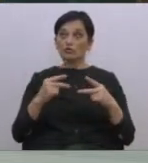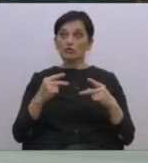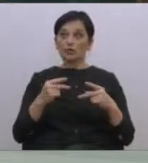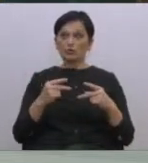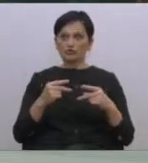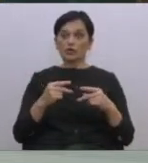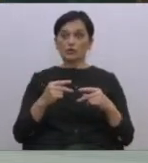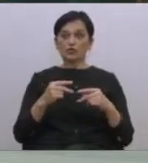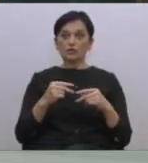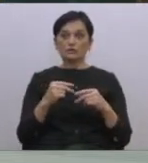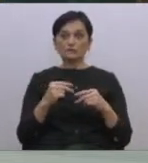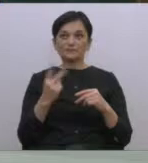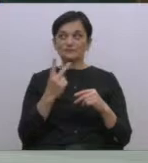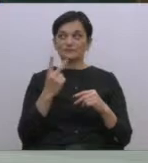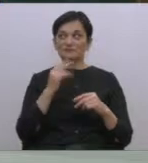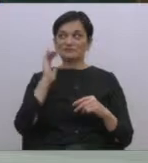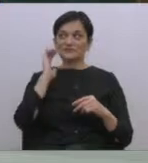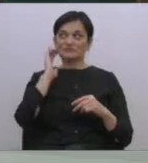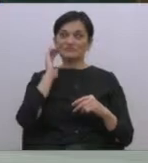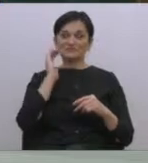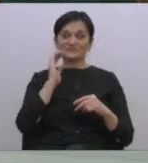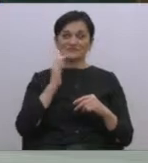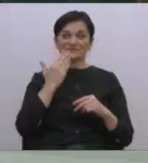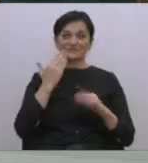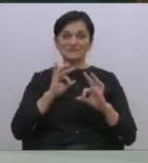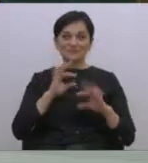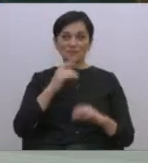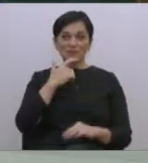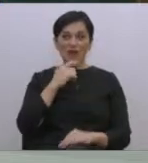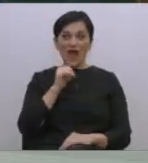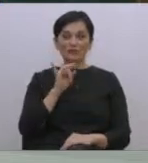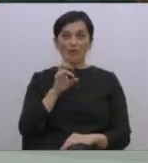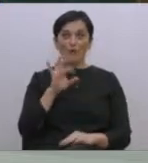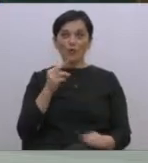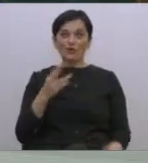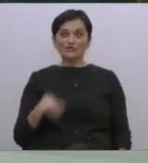თაობაზე მეორე მოსმენით მოხსენებელი ბატონი ანტონ ობოლაშვილი.